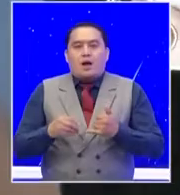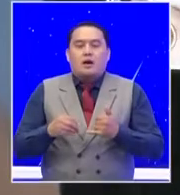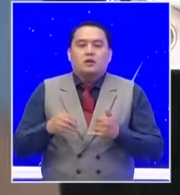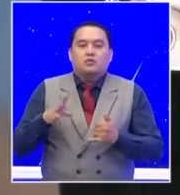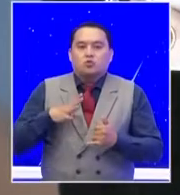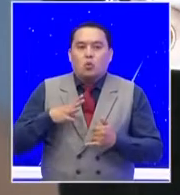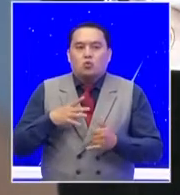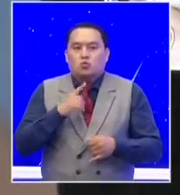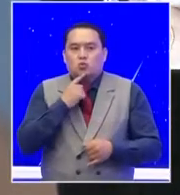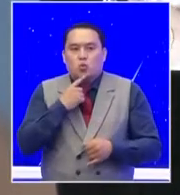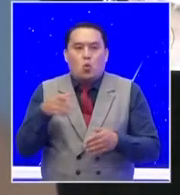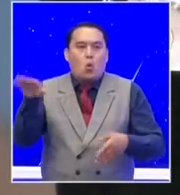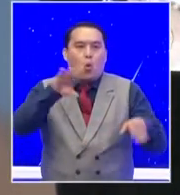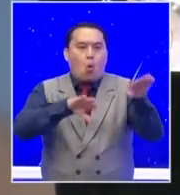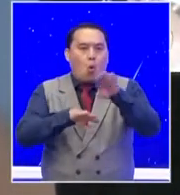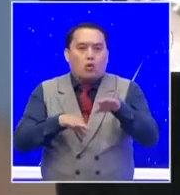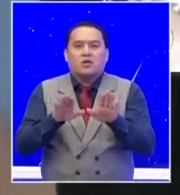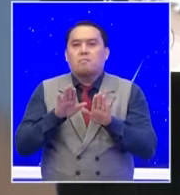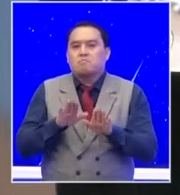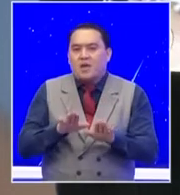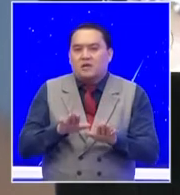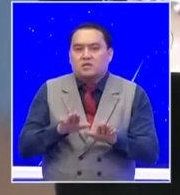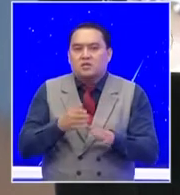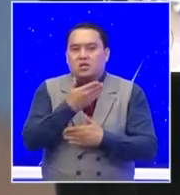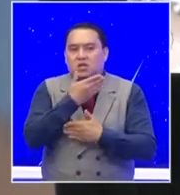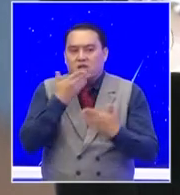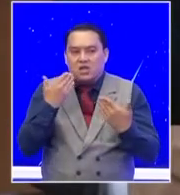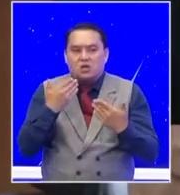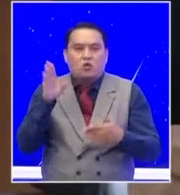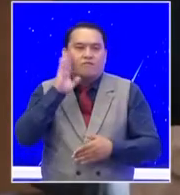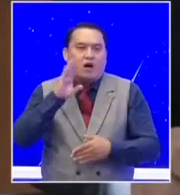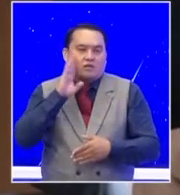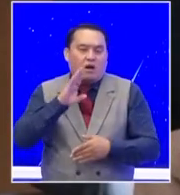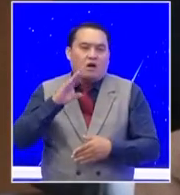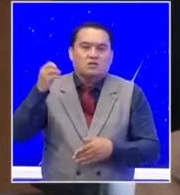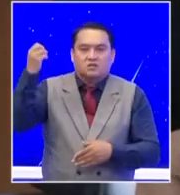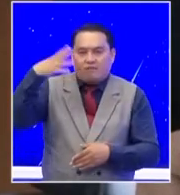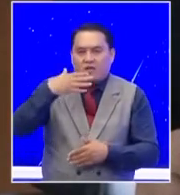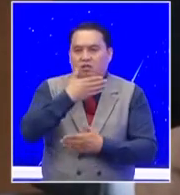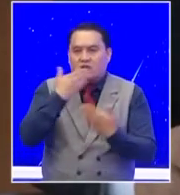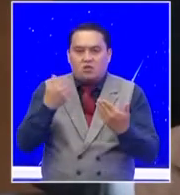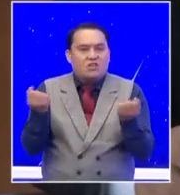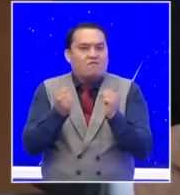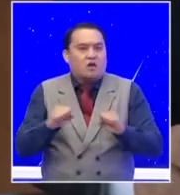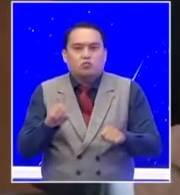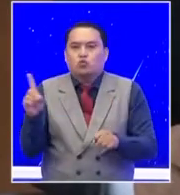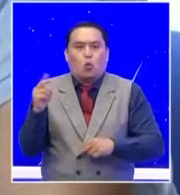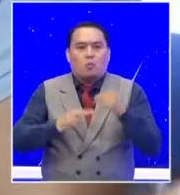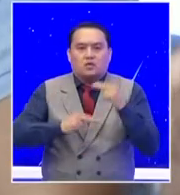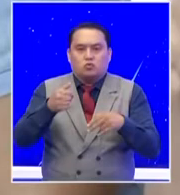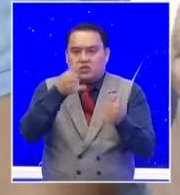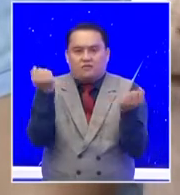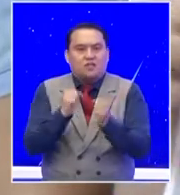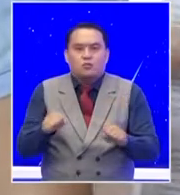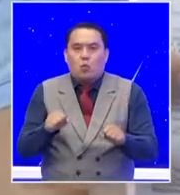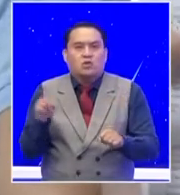является труднодоступной горной местностью, у которой отсутствует инфраструктура и, соответственно, там невозможно что-либо построить. То,